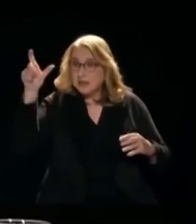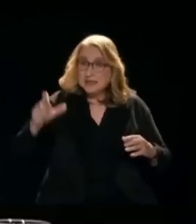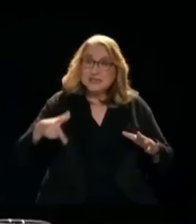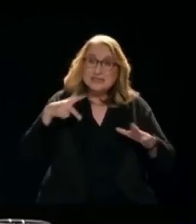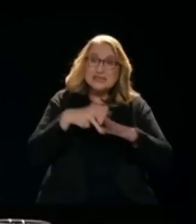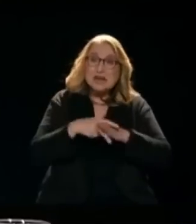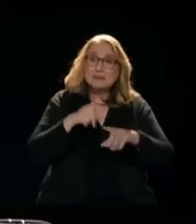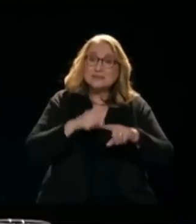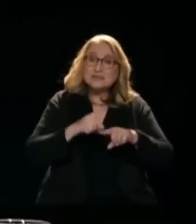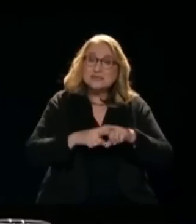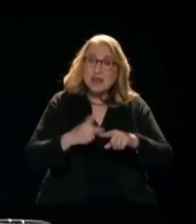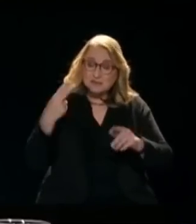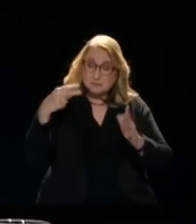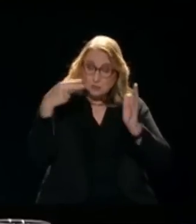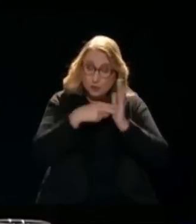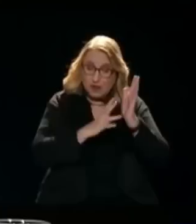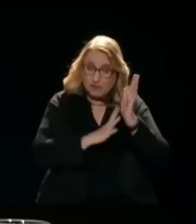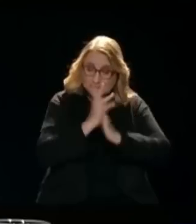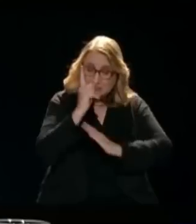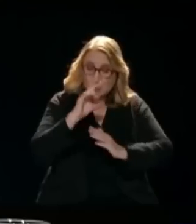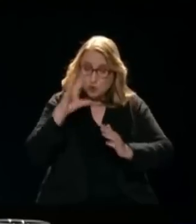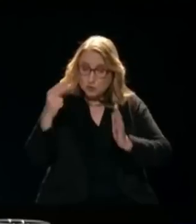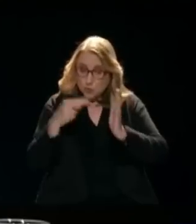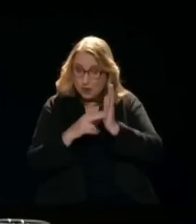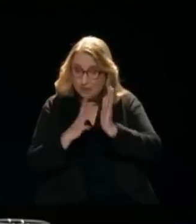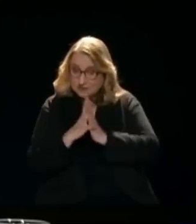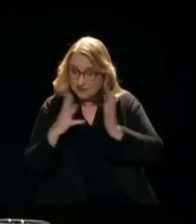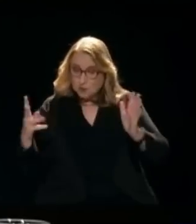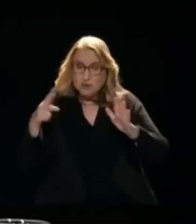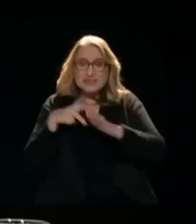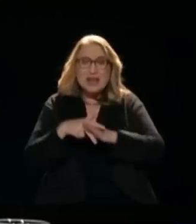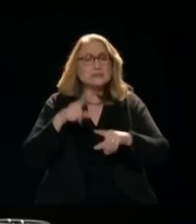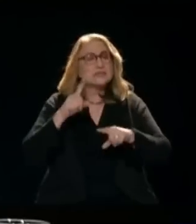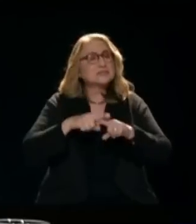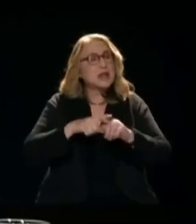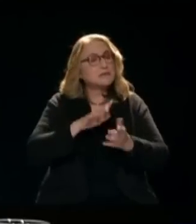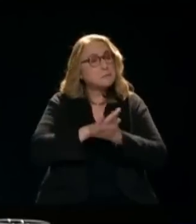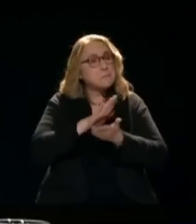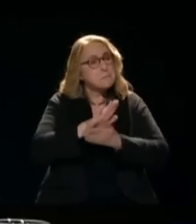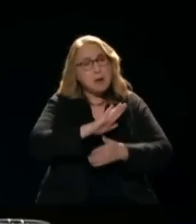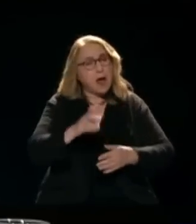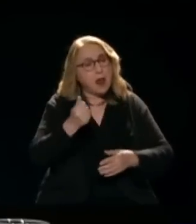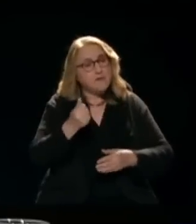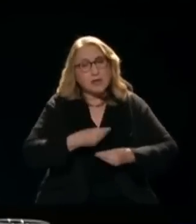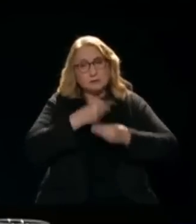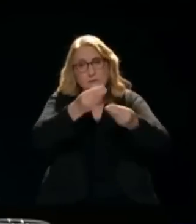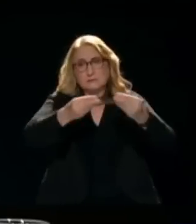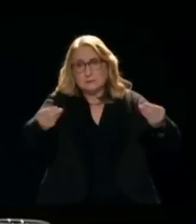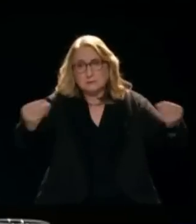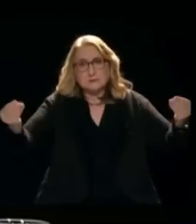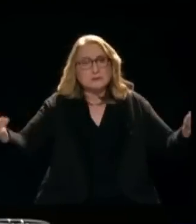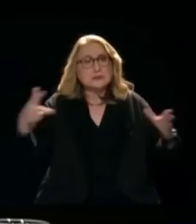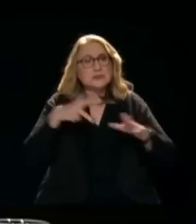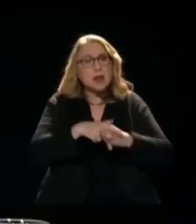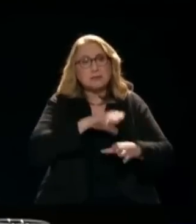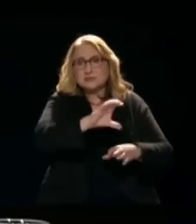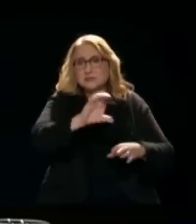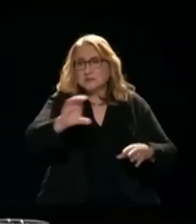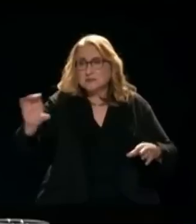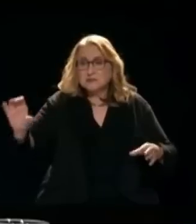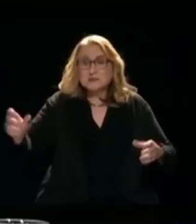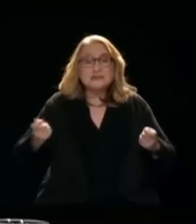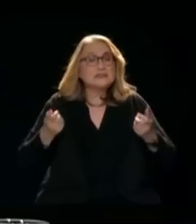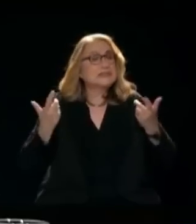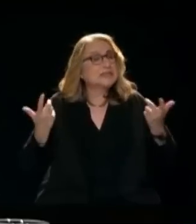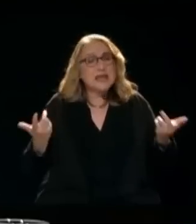2011 στο 2018 και δόθηκαν στις τράπεζες. Τι γίνανε τόσα λεφτά. Λοιπόν, και επιπλέον, τι συμβαίνει με τους Έλληνες δανειολήπτες, γιατί, για